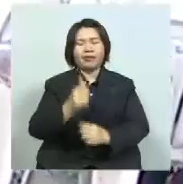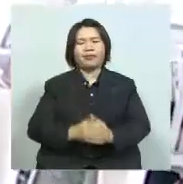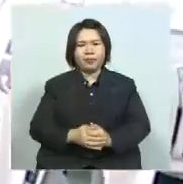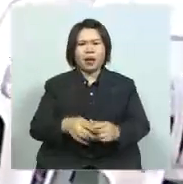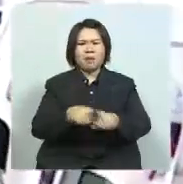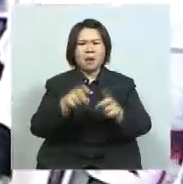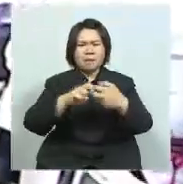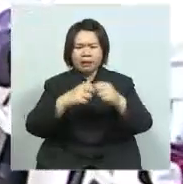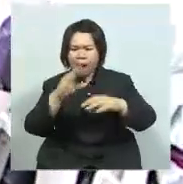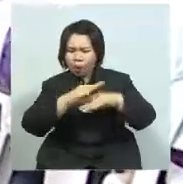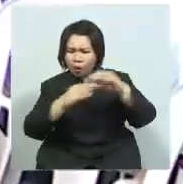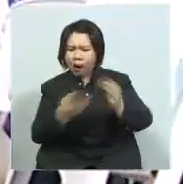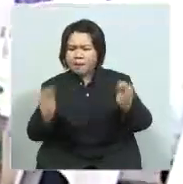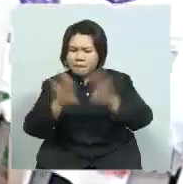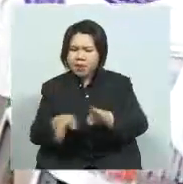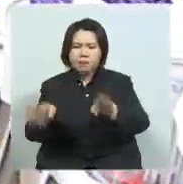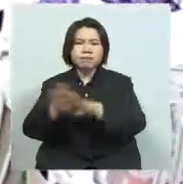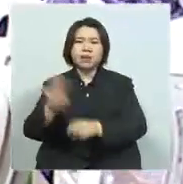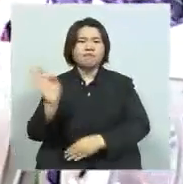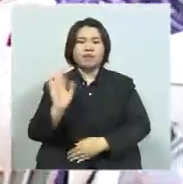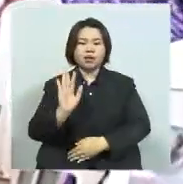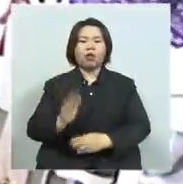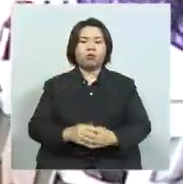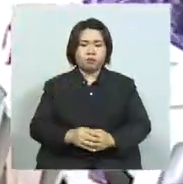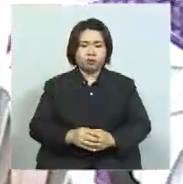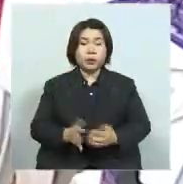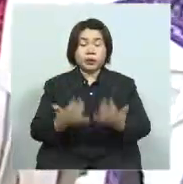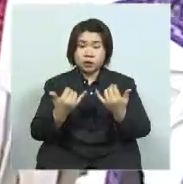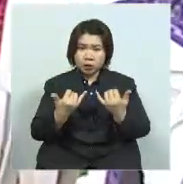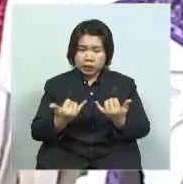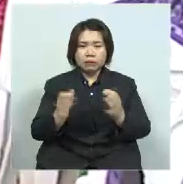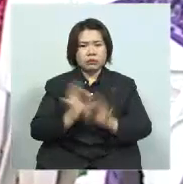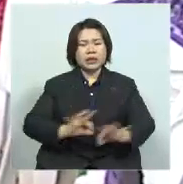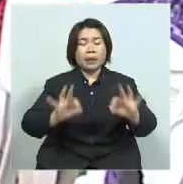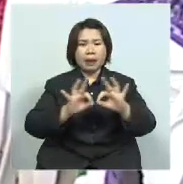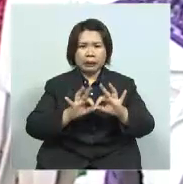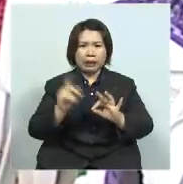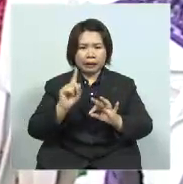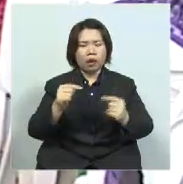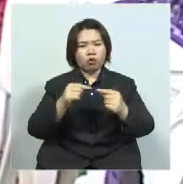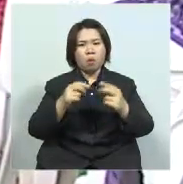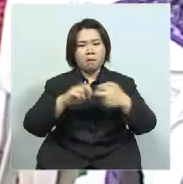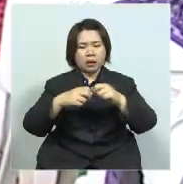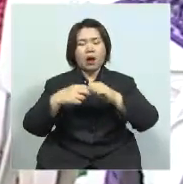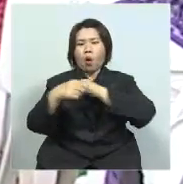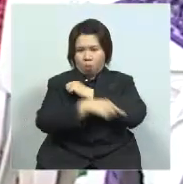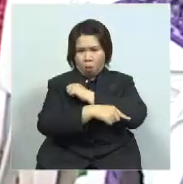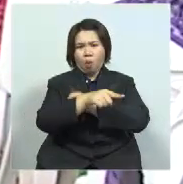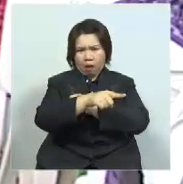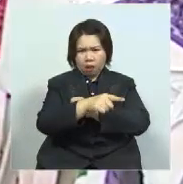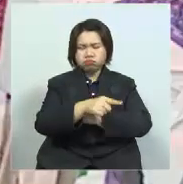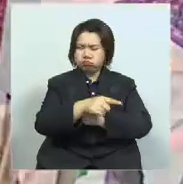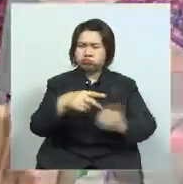จำเป็นต้องไปล้มล้างทุกวันน่ะหรอกนะแต่สิ่งที่มันต้องหยุดต้องแก้ไขก็คือเรื่องการทุจริตการทำผิดกฎหม